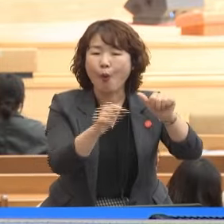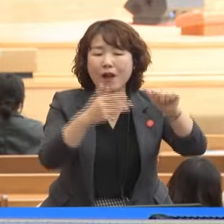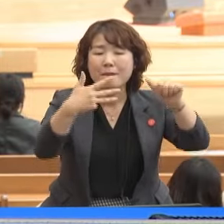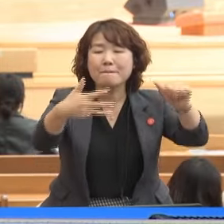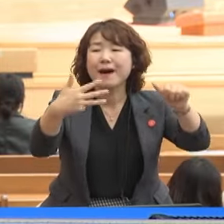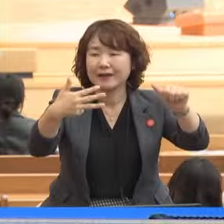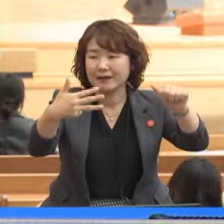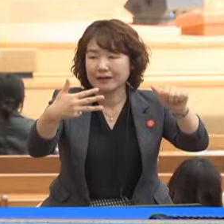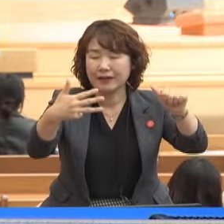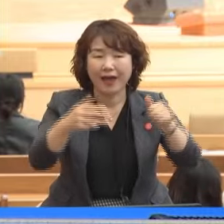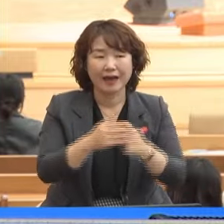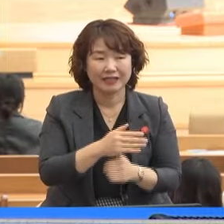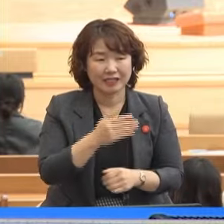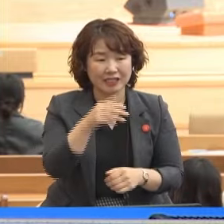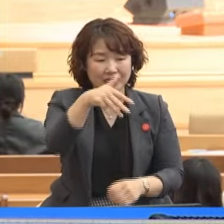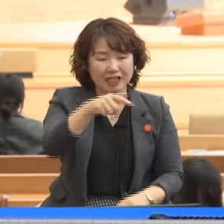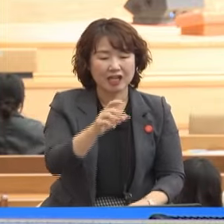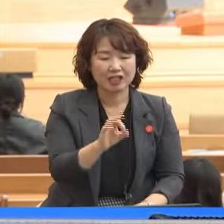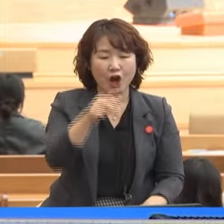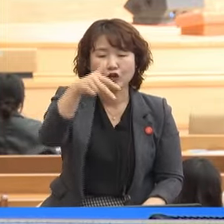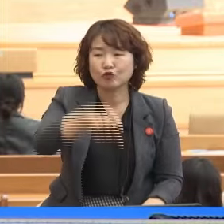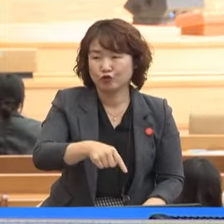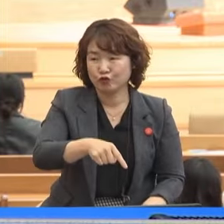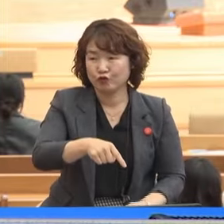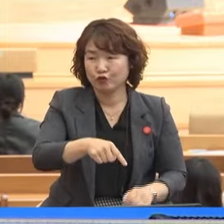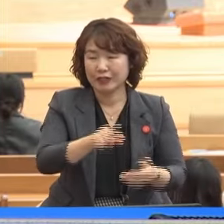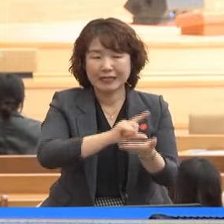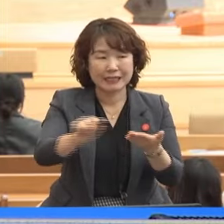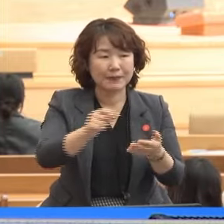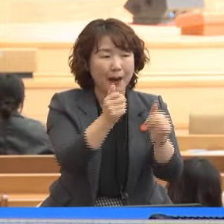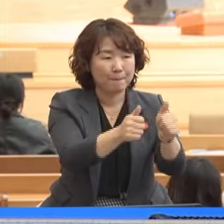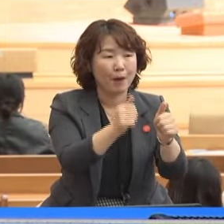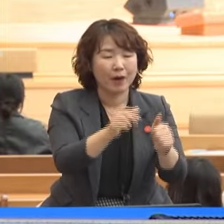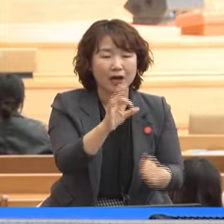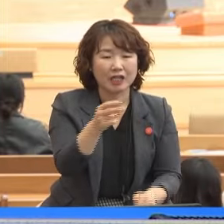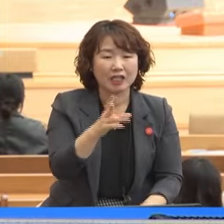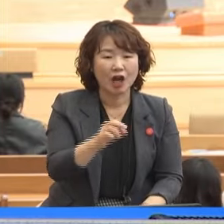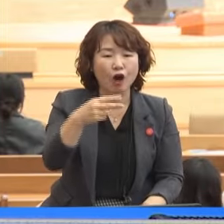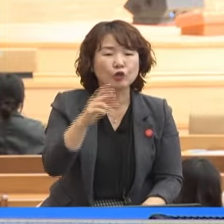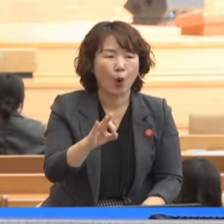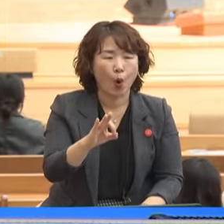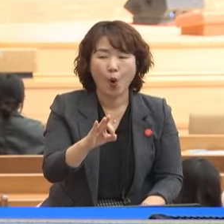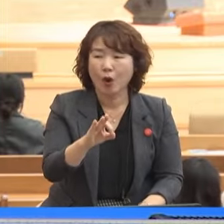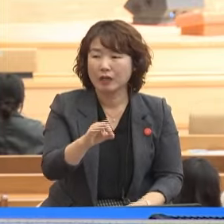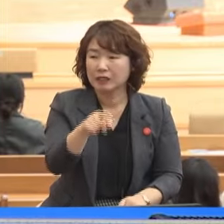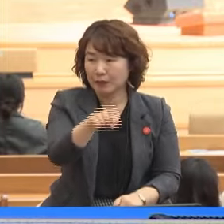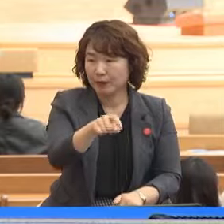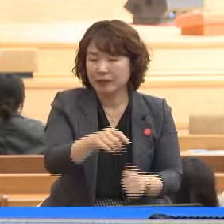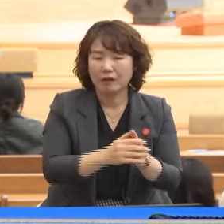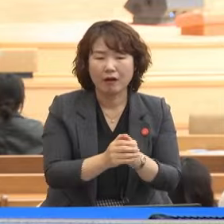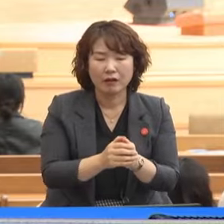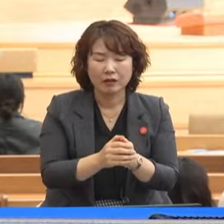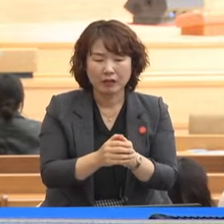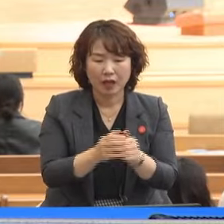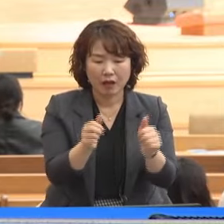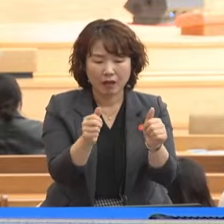5월 8일에 청주지방법원 영동지원에서 성전환 수술을 받지 않아도